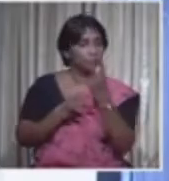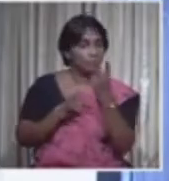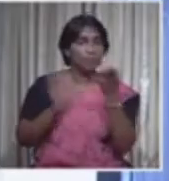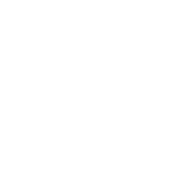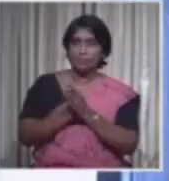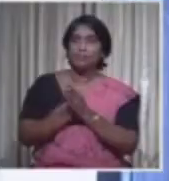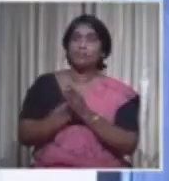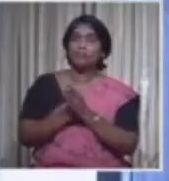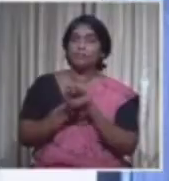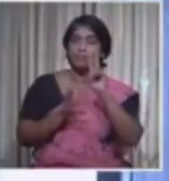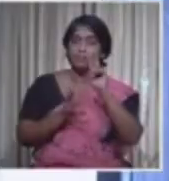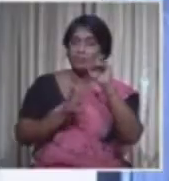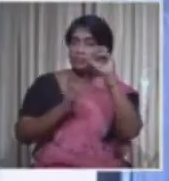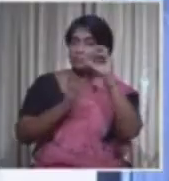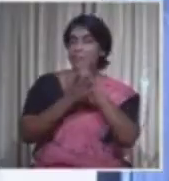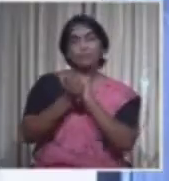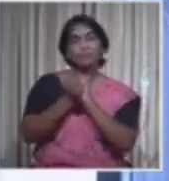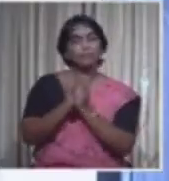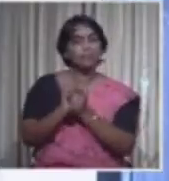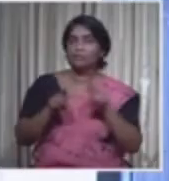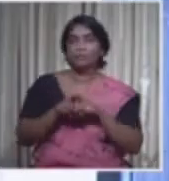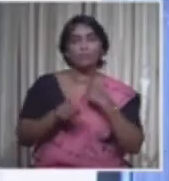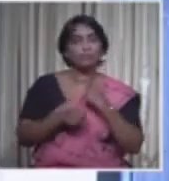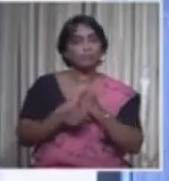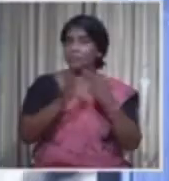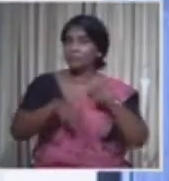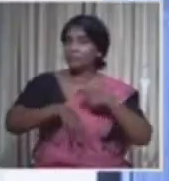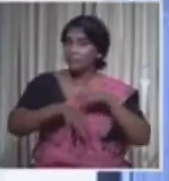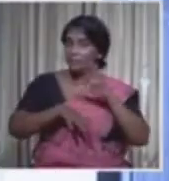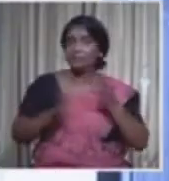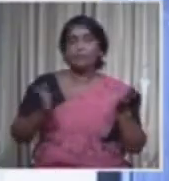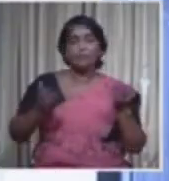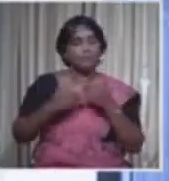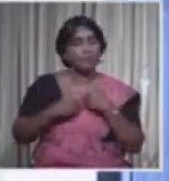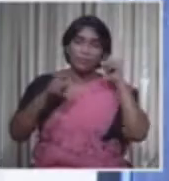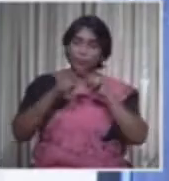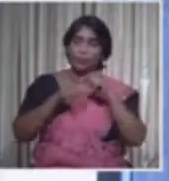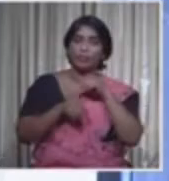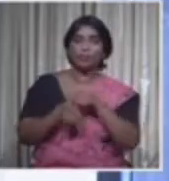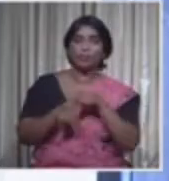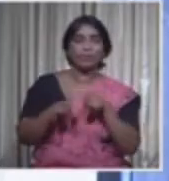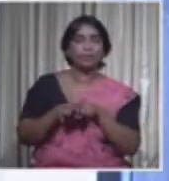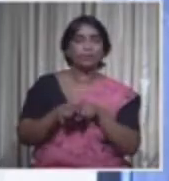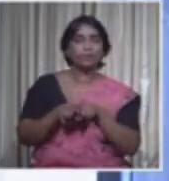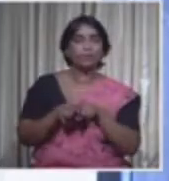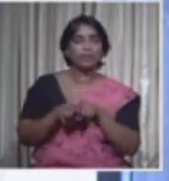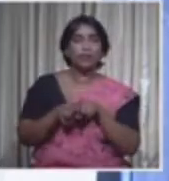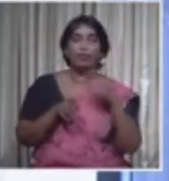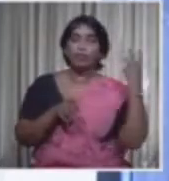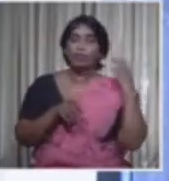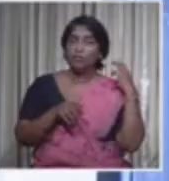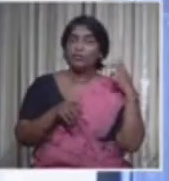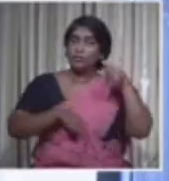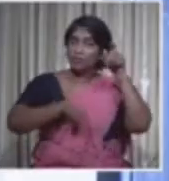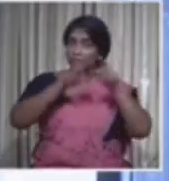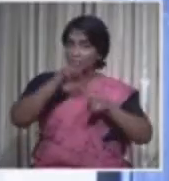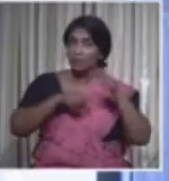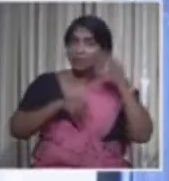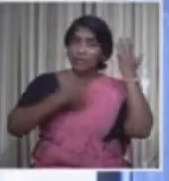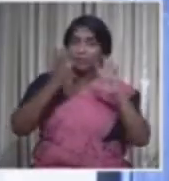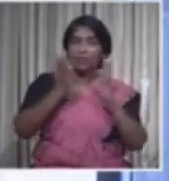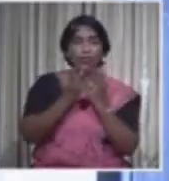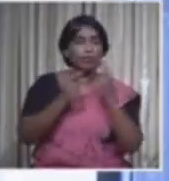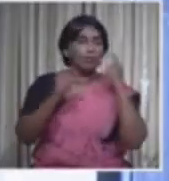திருத்த சட்டத்தை நிறைவேற்றுவதற்கு அரசு முற்பட்ட பொழுது நாங்கள் இந்த ஜனாசா விடயங்கள் எங்களுடைய முஸ்லிம் தனியார் சட்ட விடயங்கள் அதே போன்று